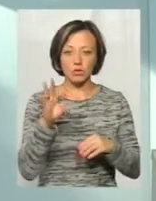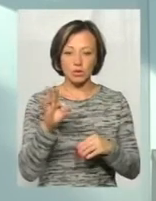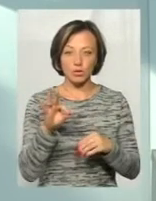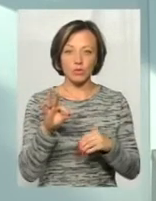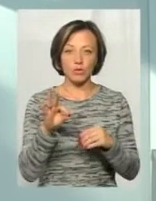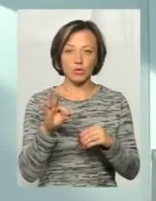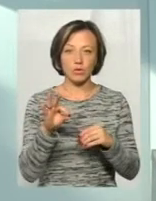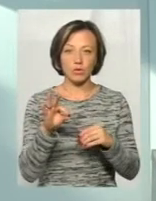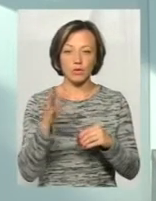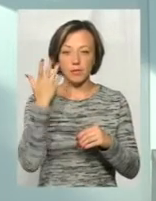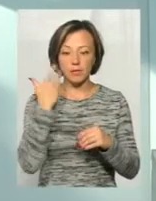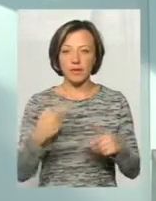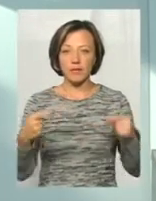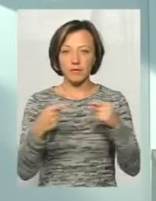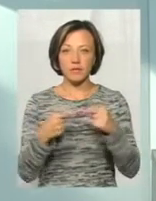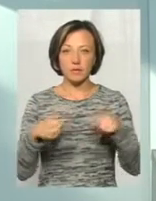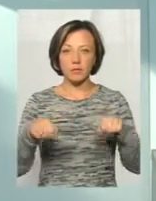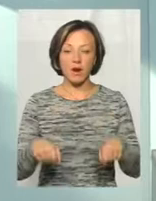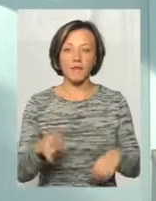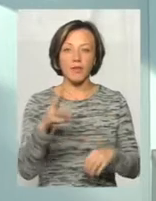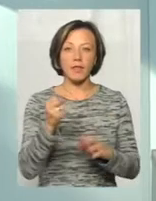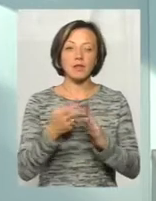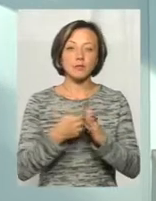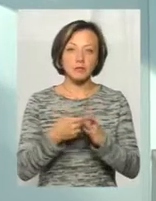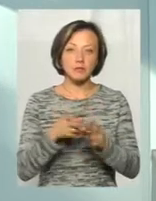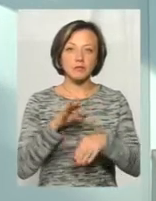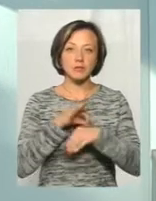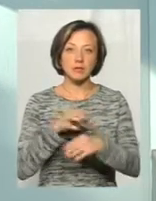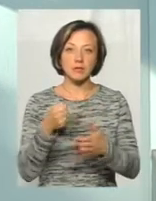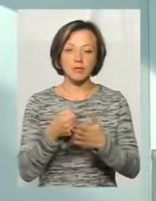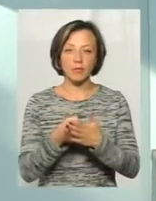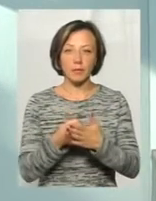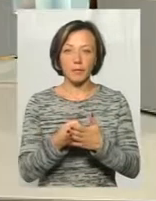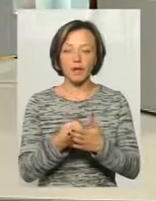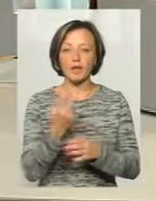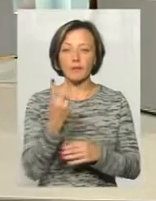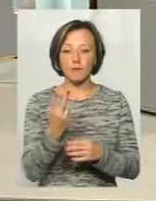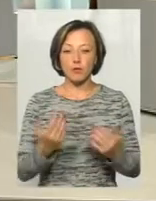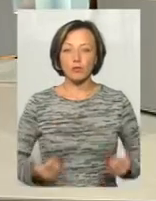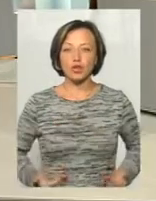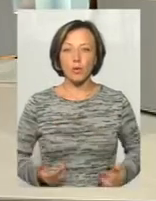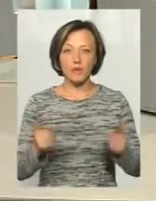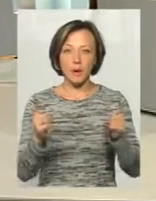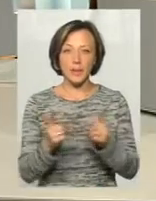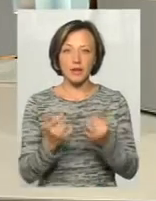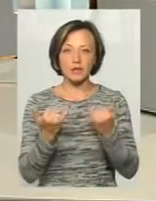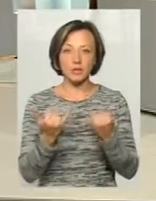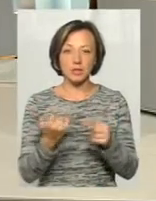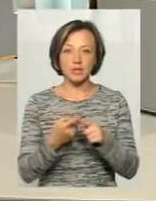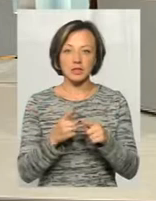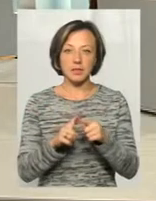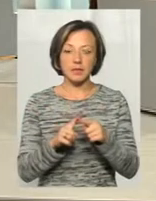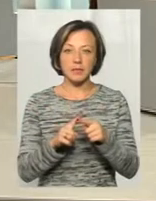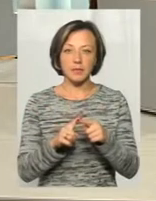дохід при визначенні права на субсидію доводиться до 2 прожиткових мінімумів. На сьогоднішній день це буде